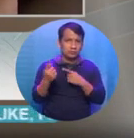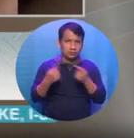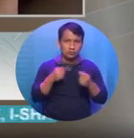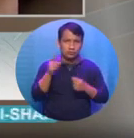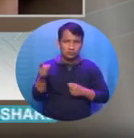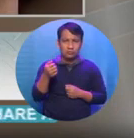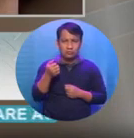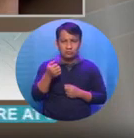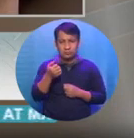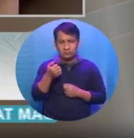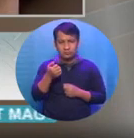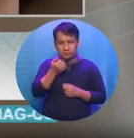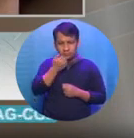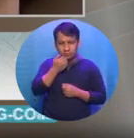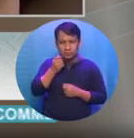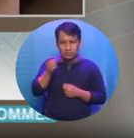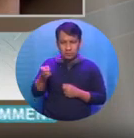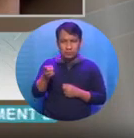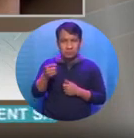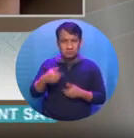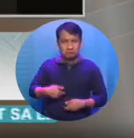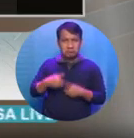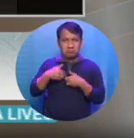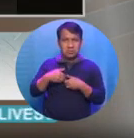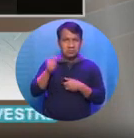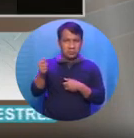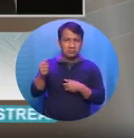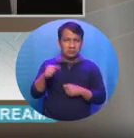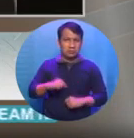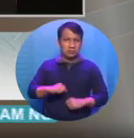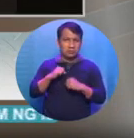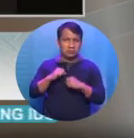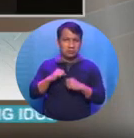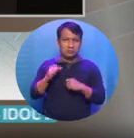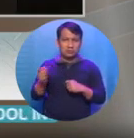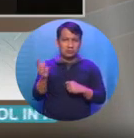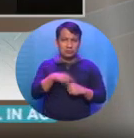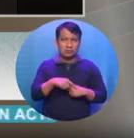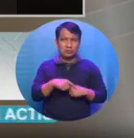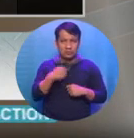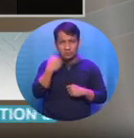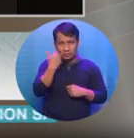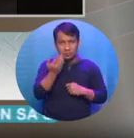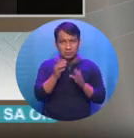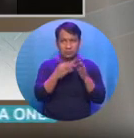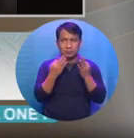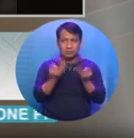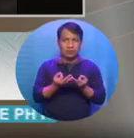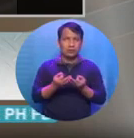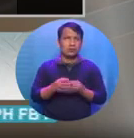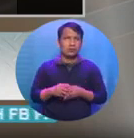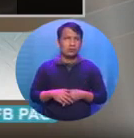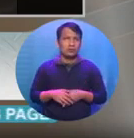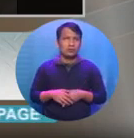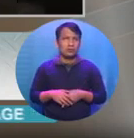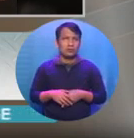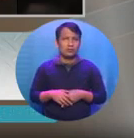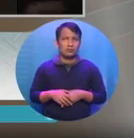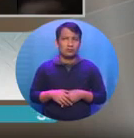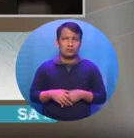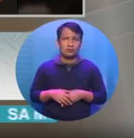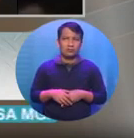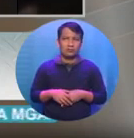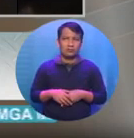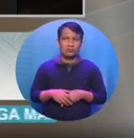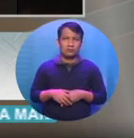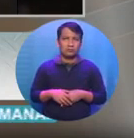mo, masyado mo na pinamalakihan. Okay. Nahiya na kami dito sa mga pamilya namin. Ito yung okay. Lahat ng kaibigan namin. Ito